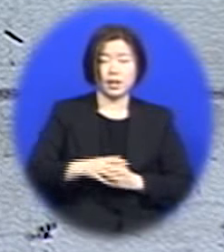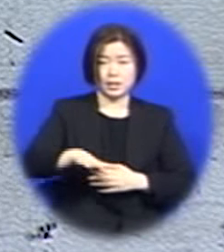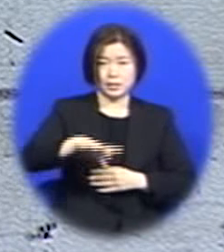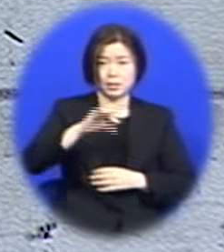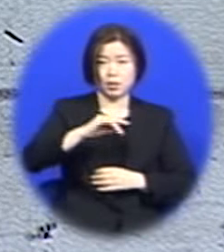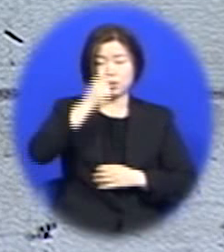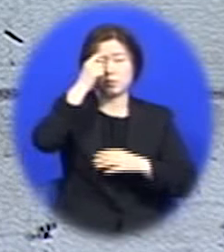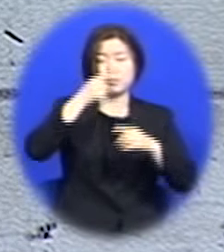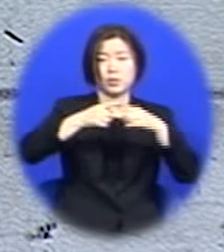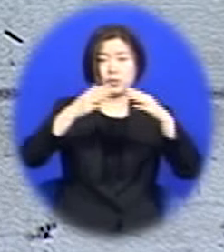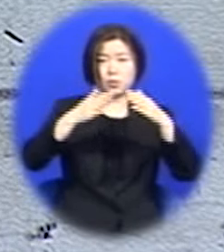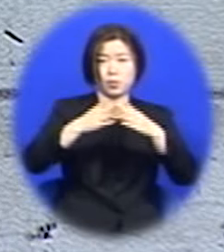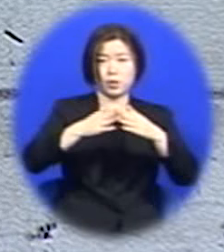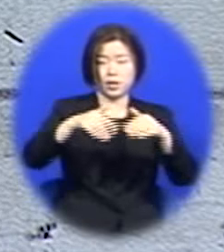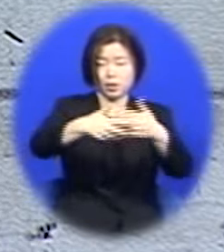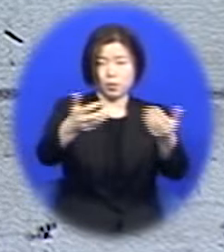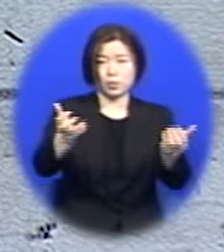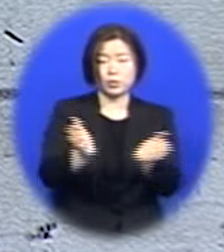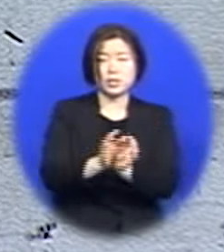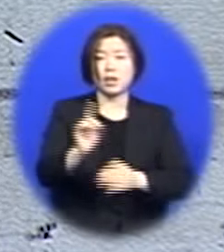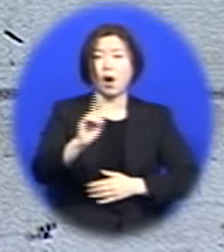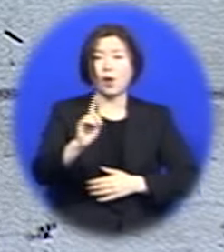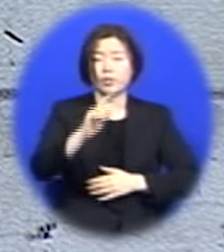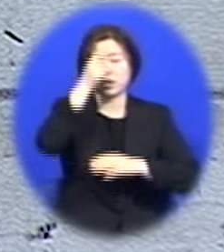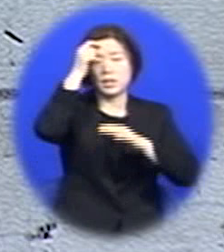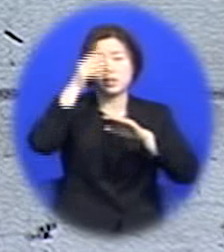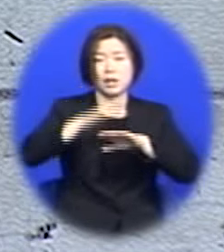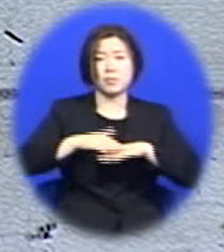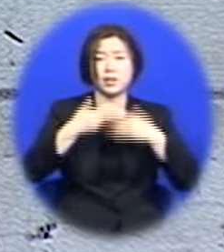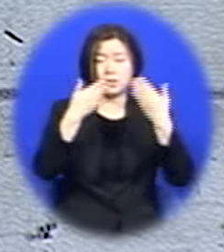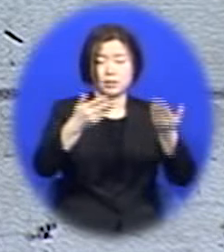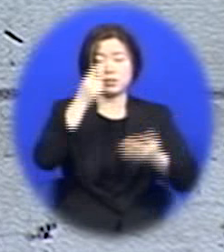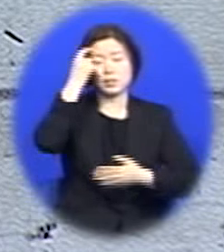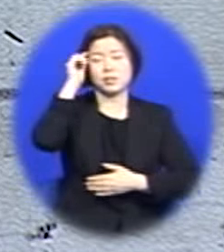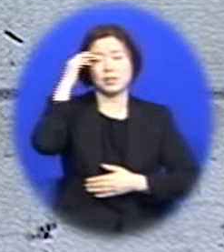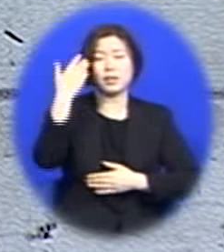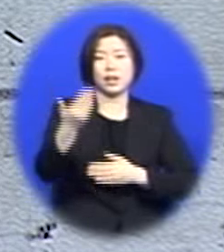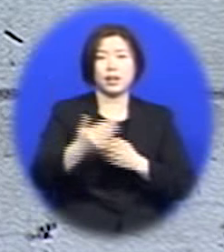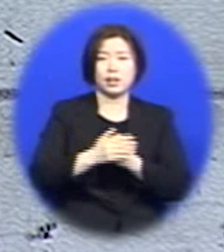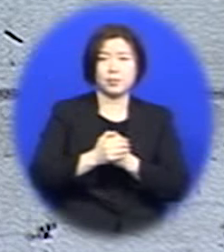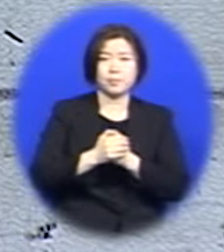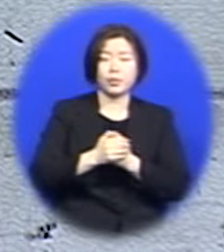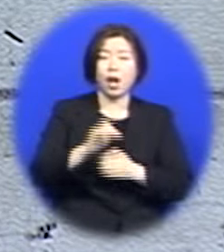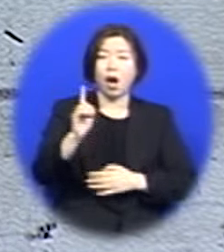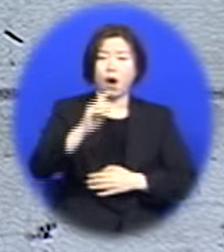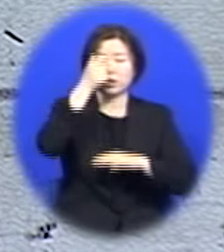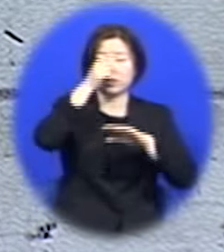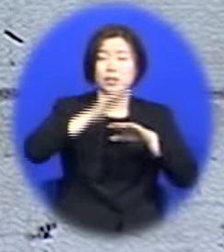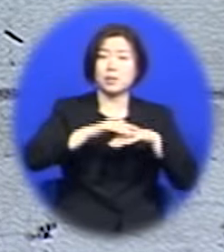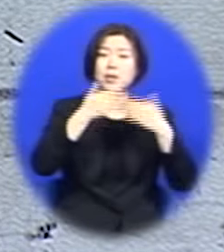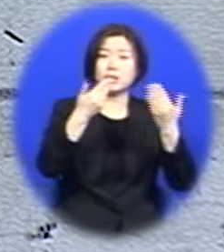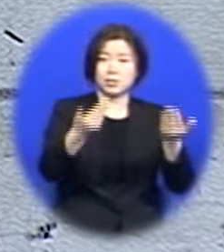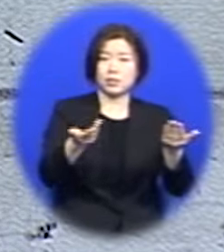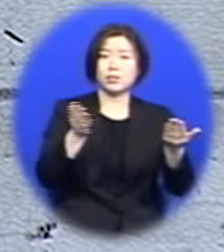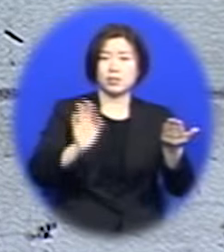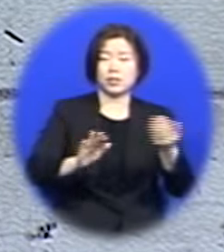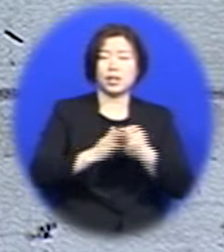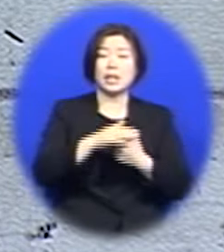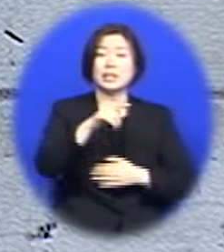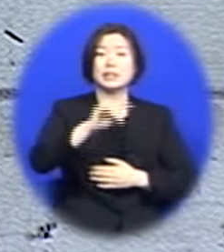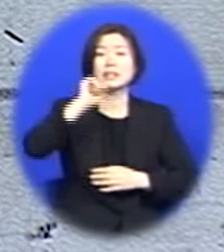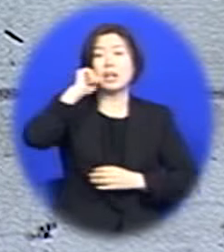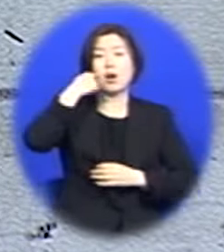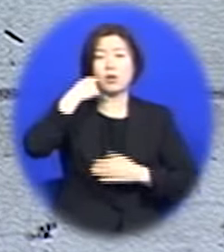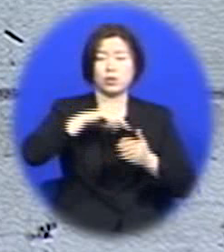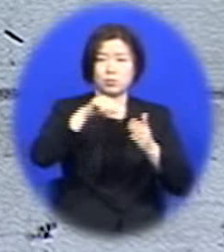초대교회 공동체가 어떤 예배를 드렸을까? 도대체 어떤 예배를 드렸길래 그 어려움 중에도